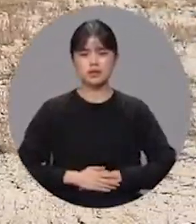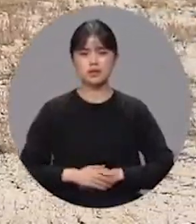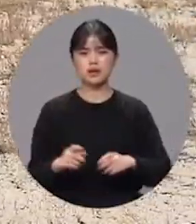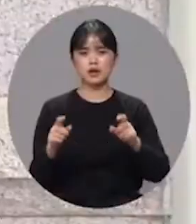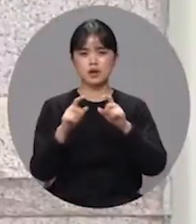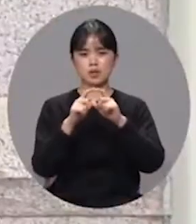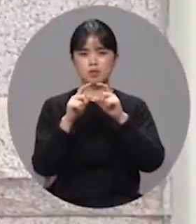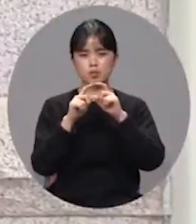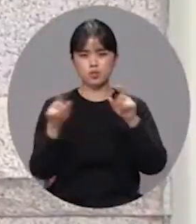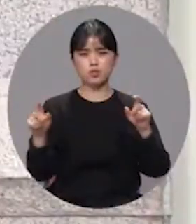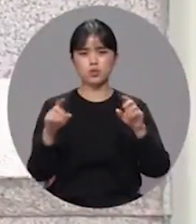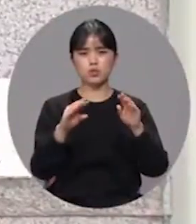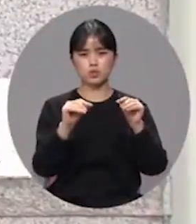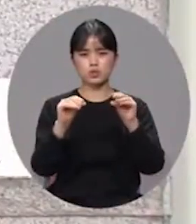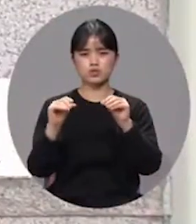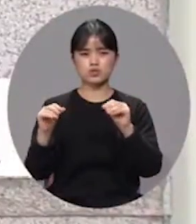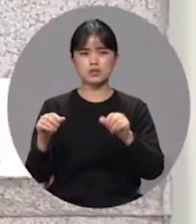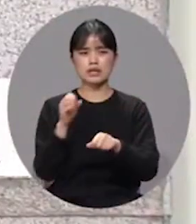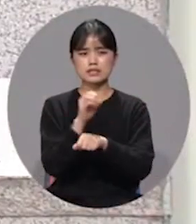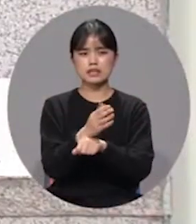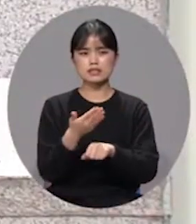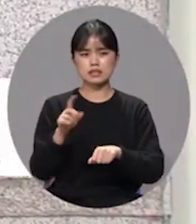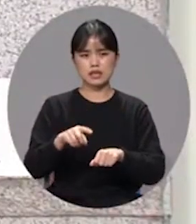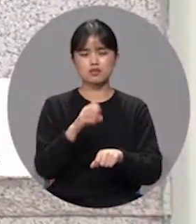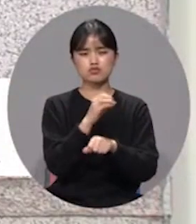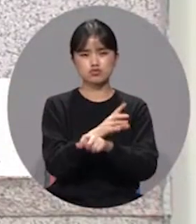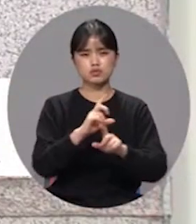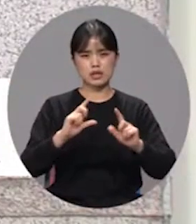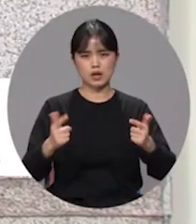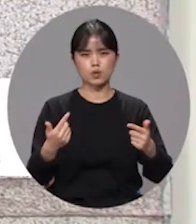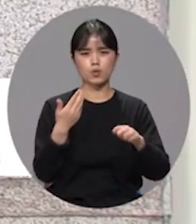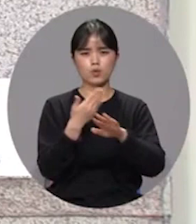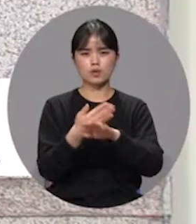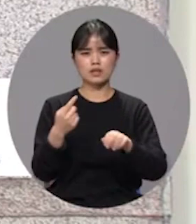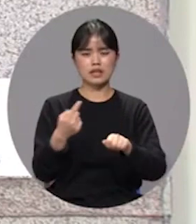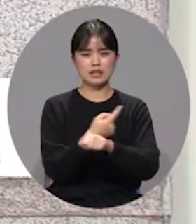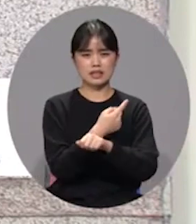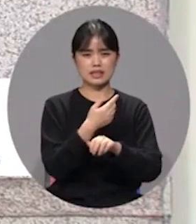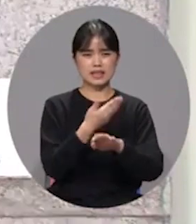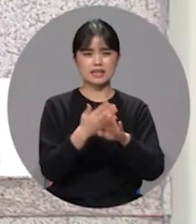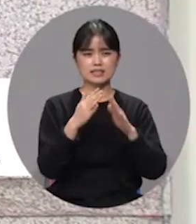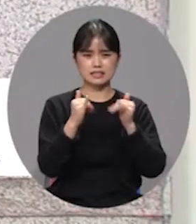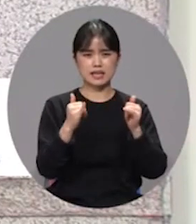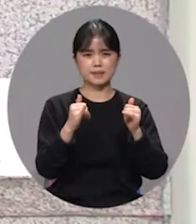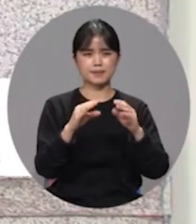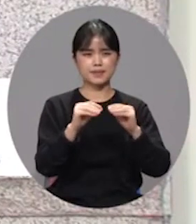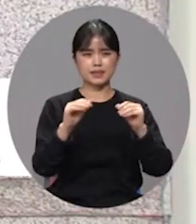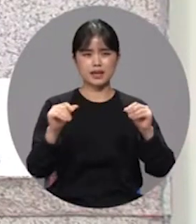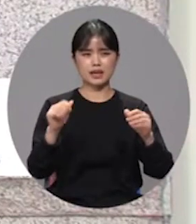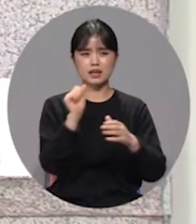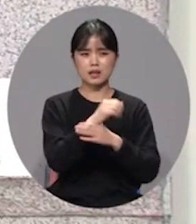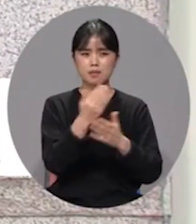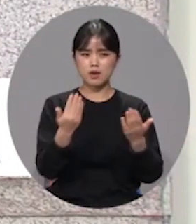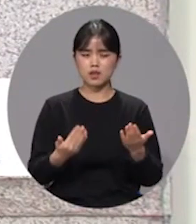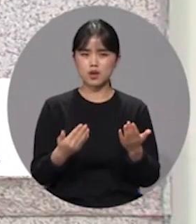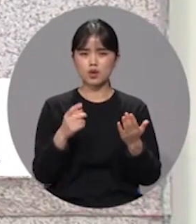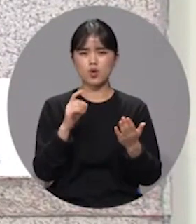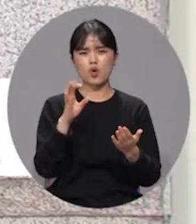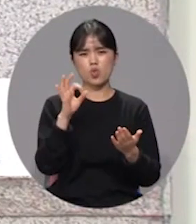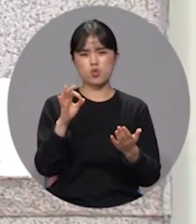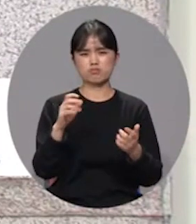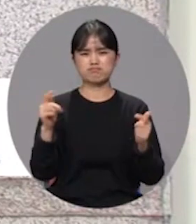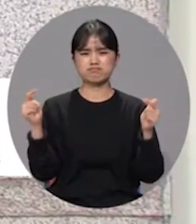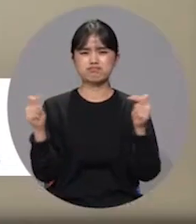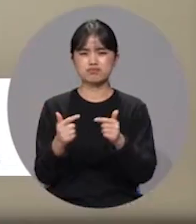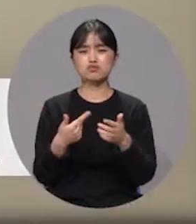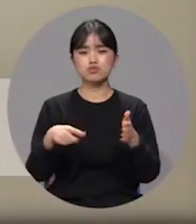보통은 토지를 다 구입을 하는데 구입을 하지 않고 남의 땅에서 사용 승낙을 받았다는 거는 돈이 드는 거는 최소화를